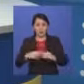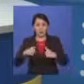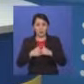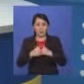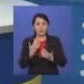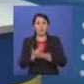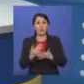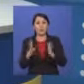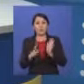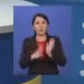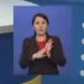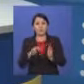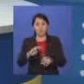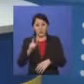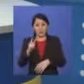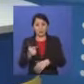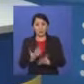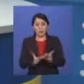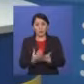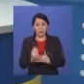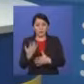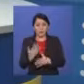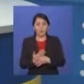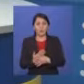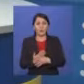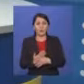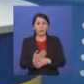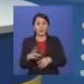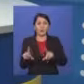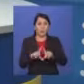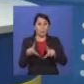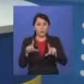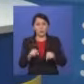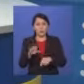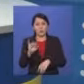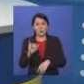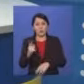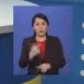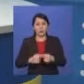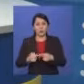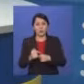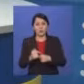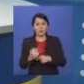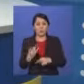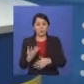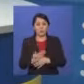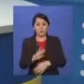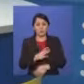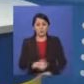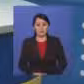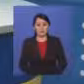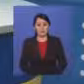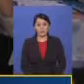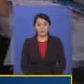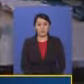шамамен 90 мың теңге көлемінде көтермеақы берілген. Жергілікті билік оңтүстіктен келген ағайындарымызға қажетті көмек көрсетуде.